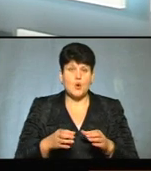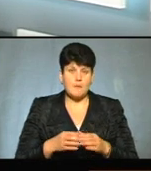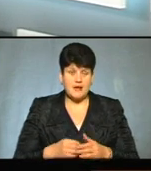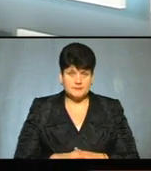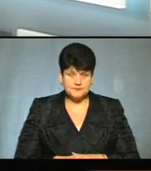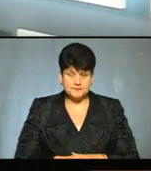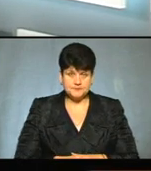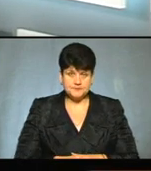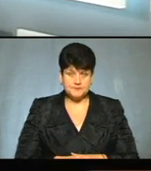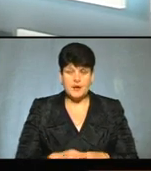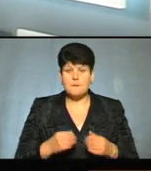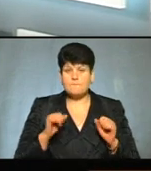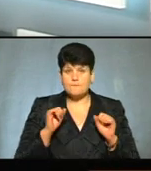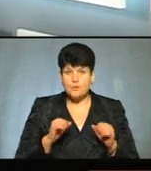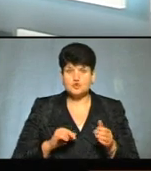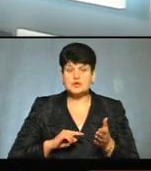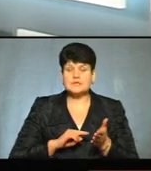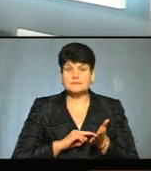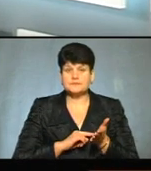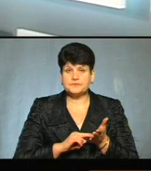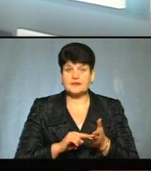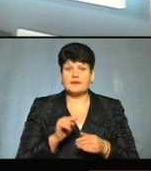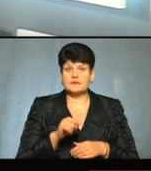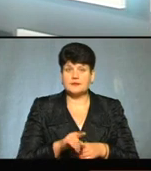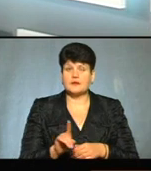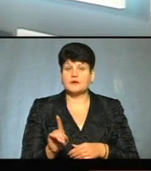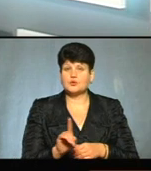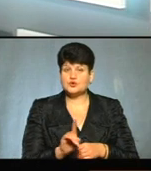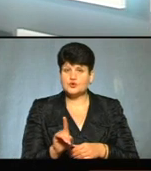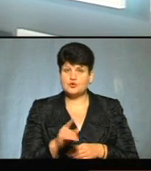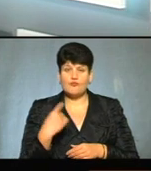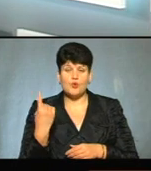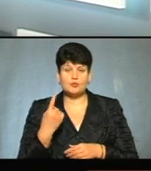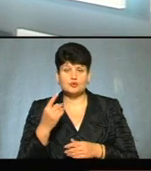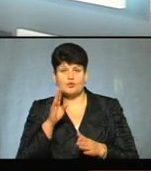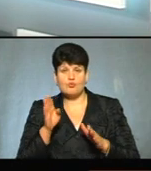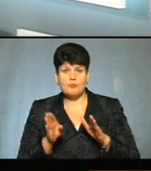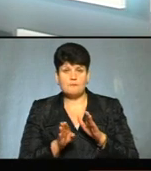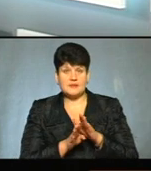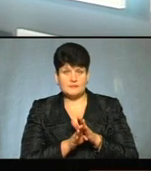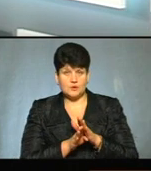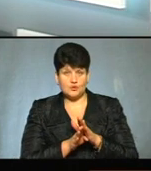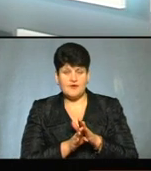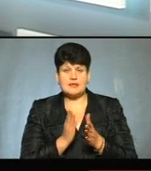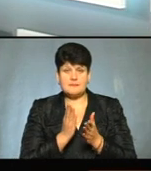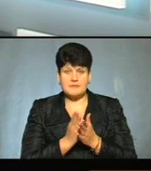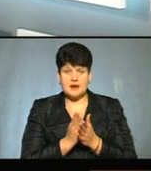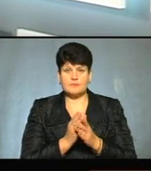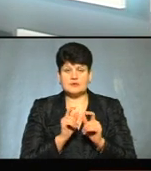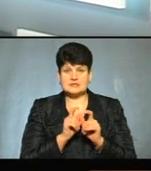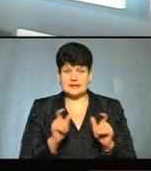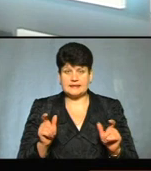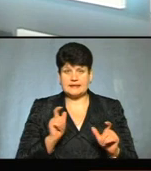громад. Можу наголосити і про те, що в обласному підпорядкуванні ми маємо